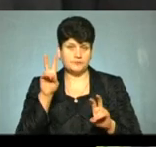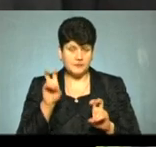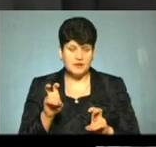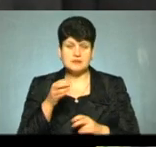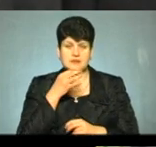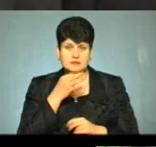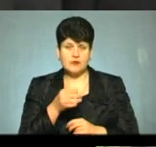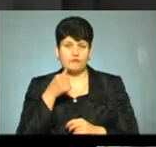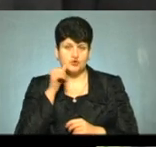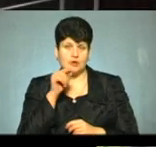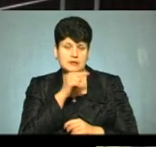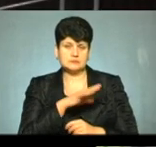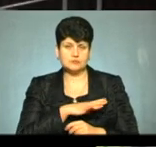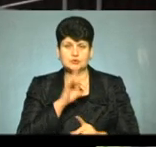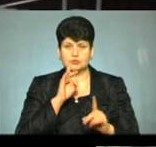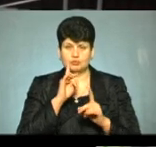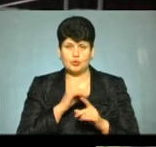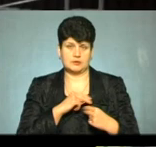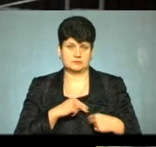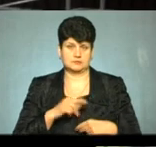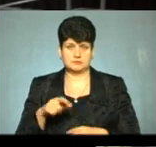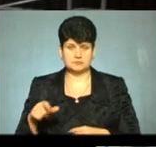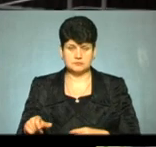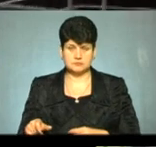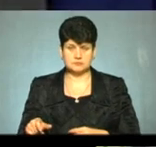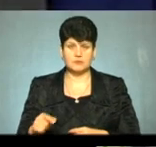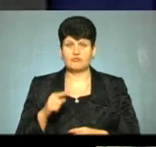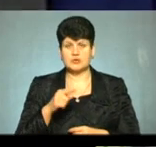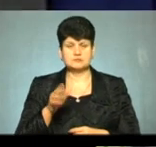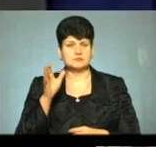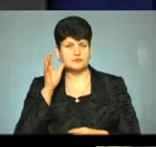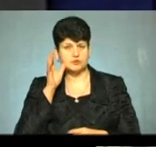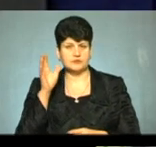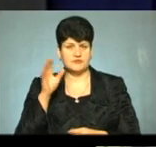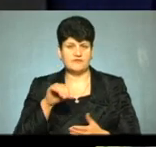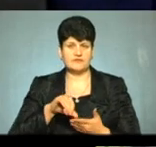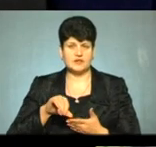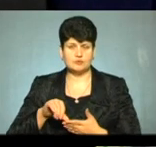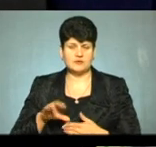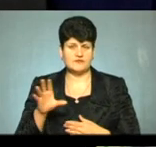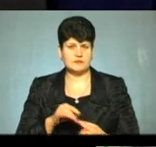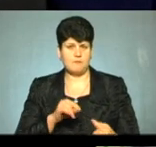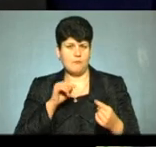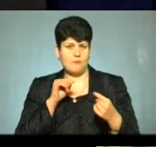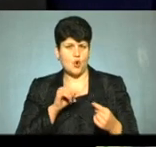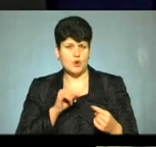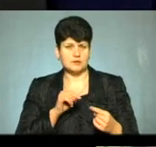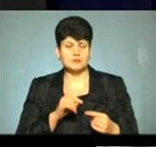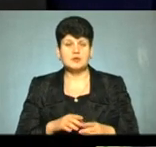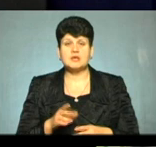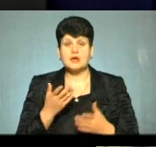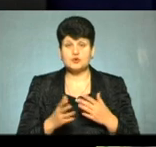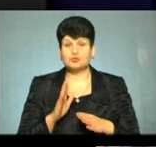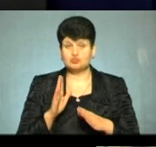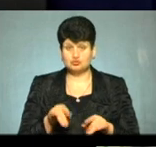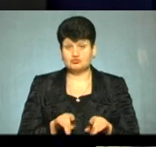словами, вчора в санаторії відбулися збори трудового колективу. Вони виступили всі і виступили всі категорично проти, що